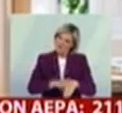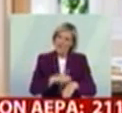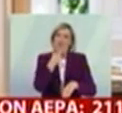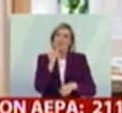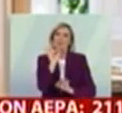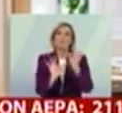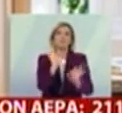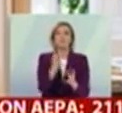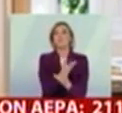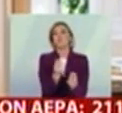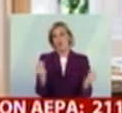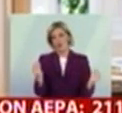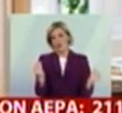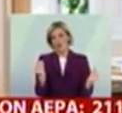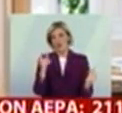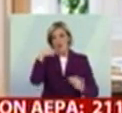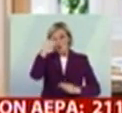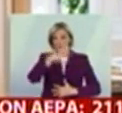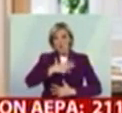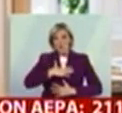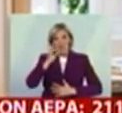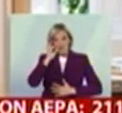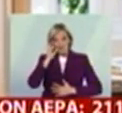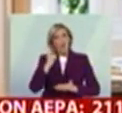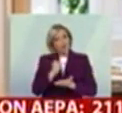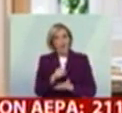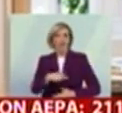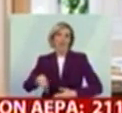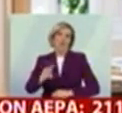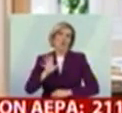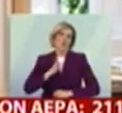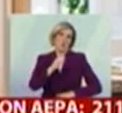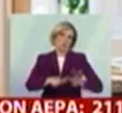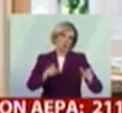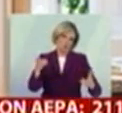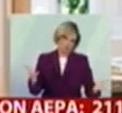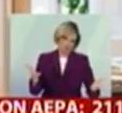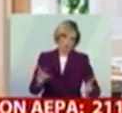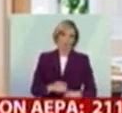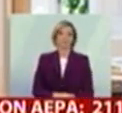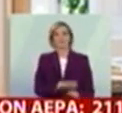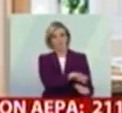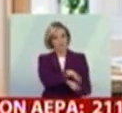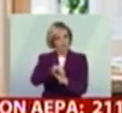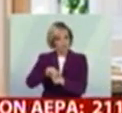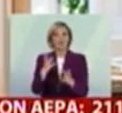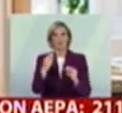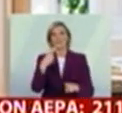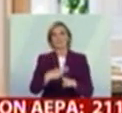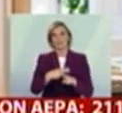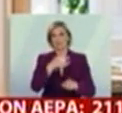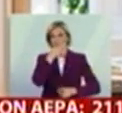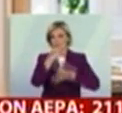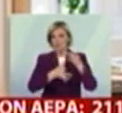με ρήτρα αναπροσαρμογής 645 και σύνολο λογαριασμού 900 ευρώ. Λοιπόν, εγώ